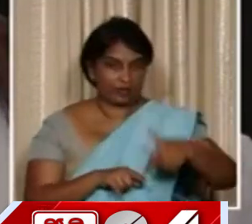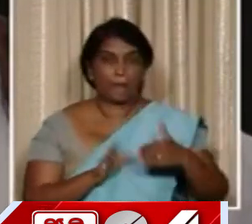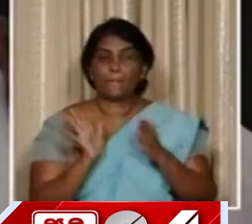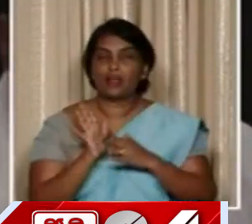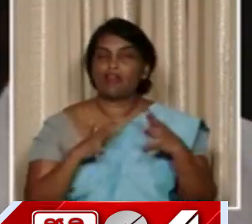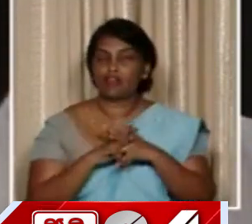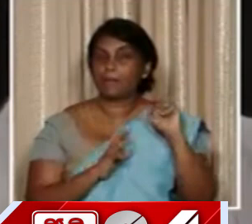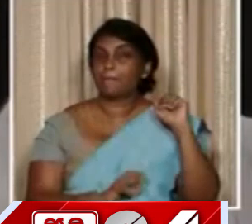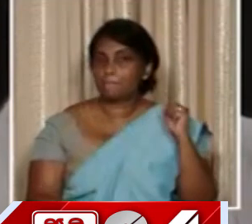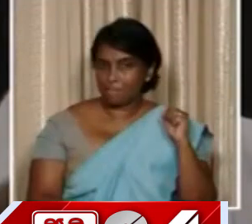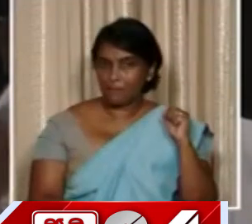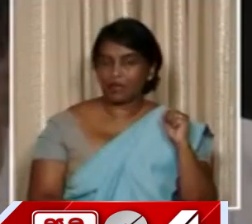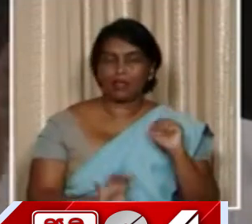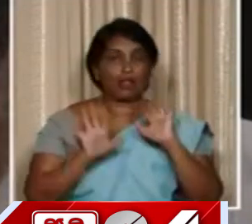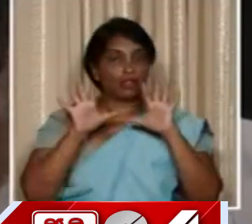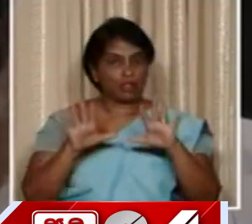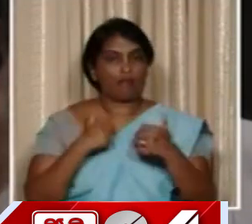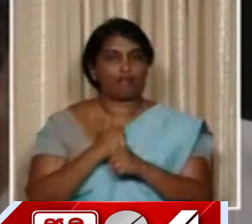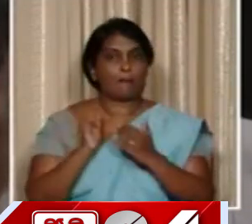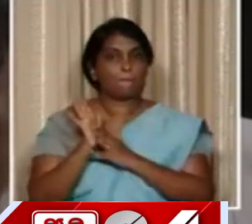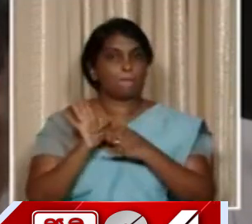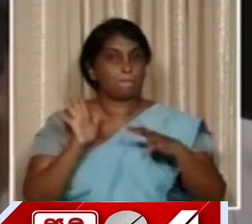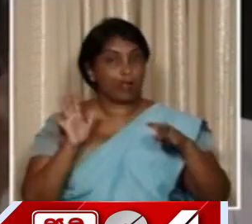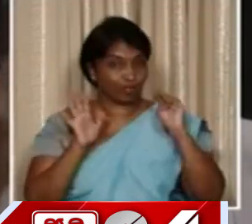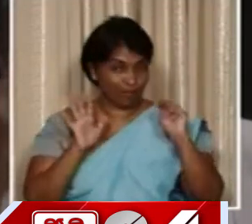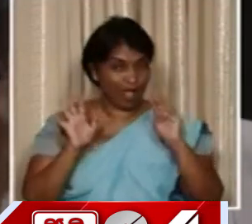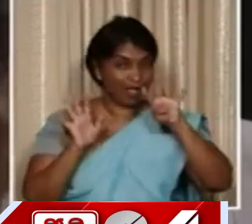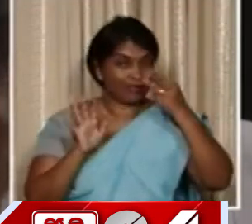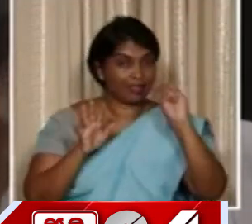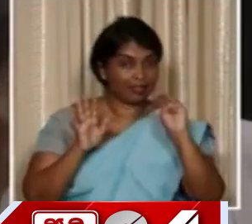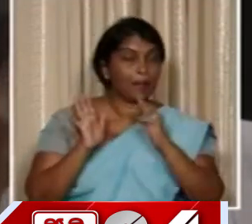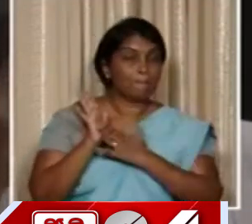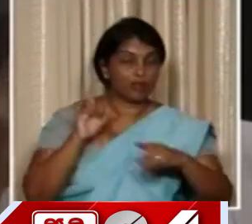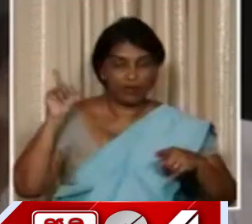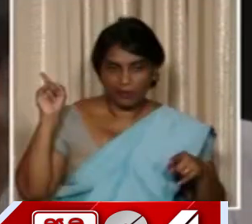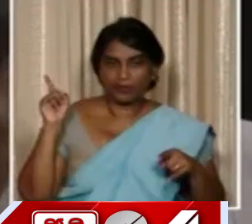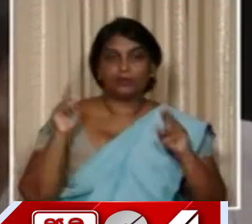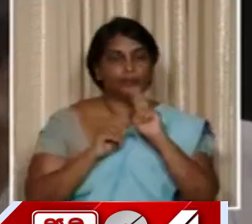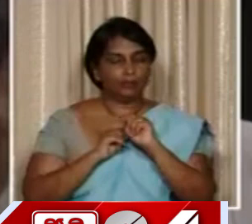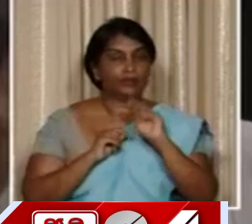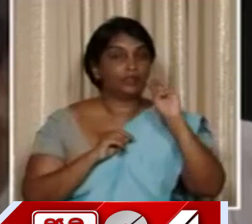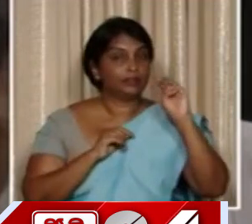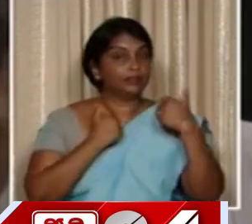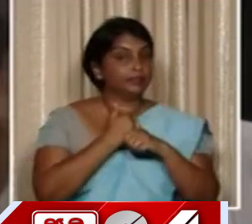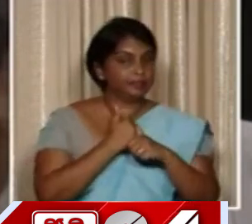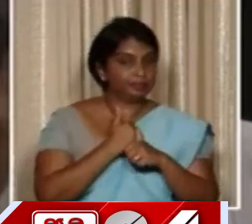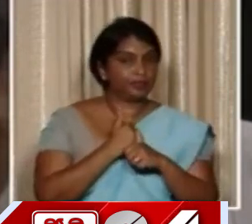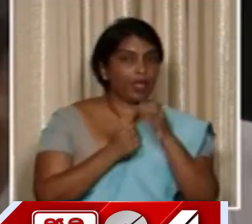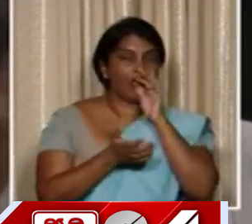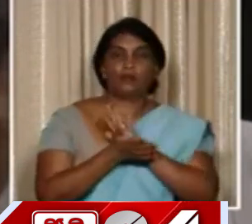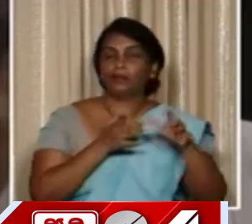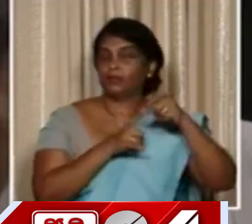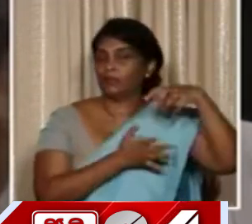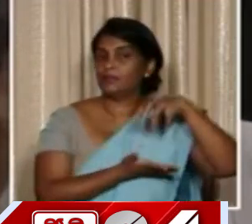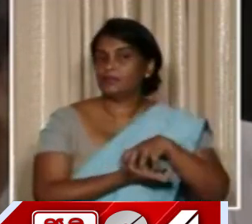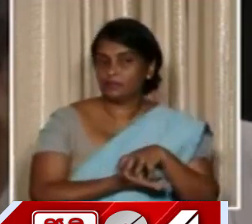මෙගවට් 50ක, මෙගවට් 10ක් සවි කරා මතුගම, මෙගවට් 20ක් සවි කරා මතුගම, මෙගවට් 30ක් සවි කරා හම්බන්තොට